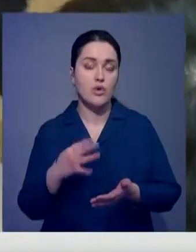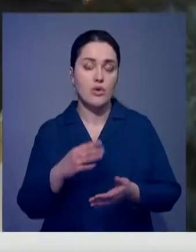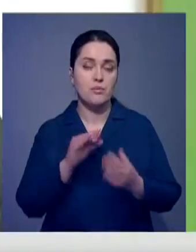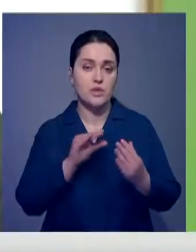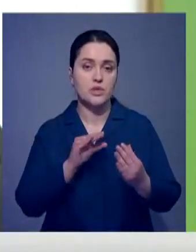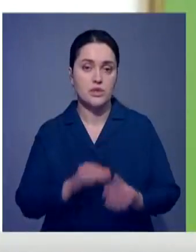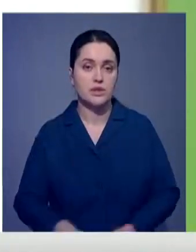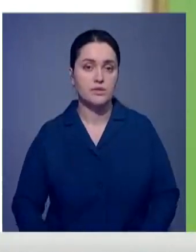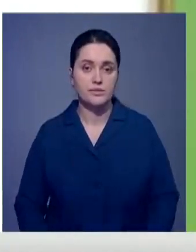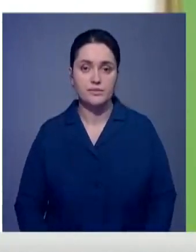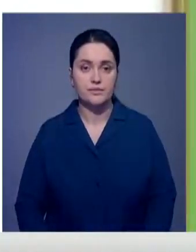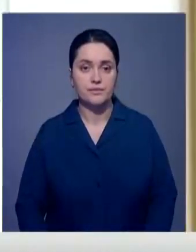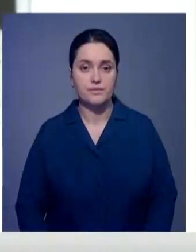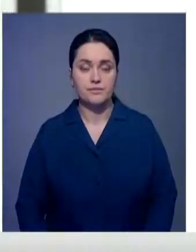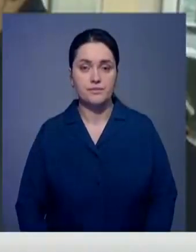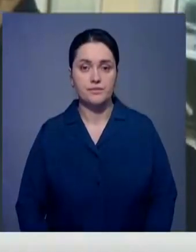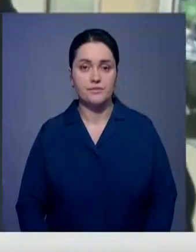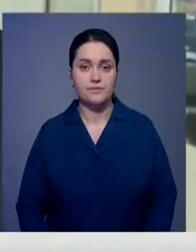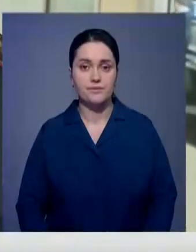40 транспортных средств.